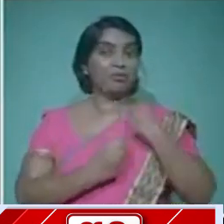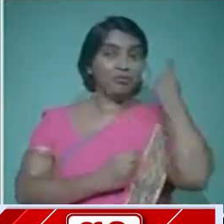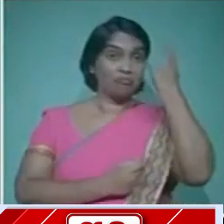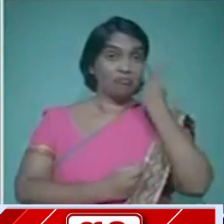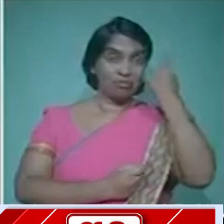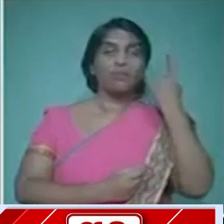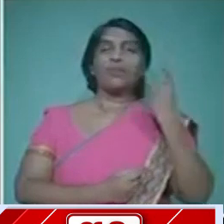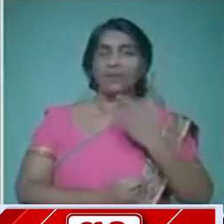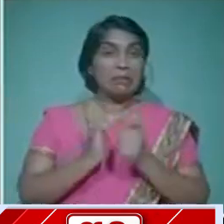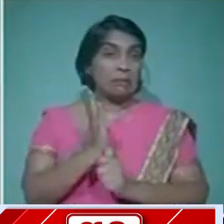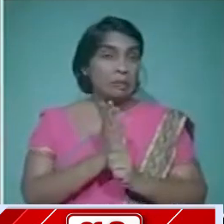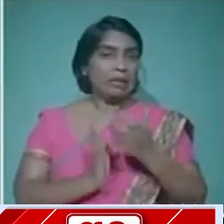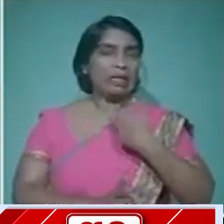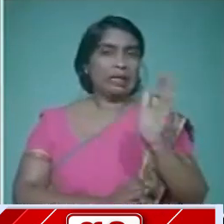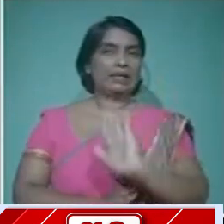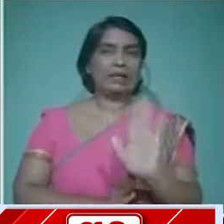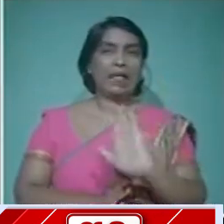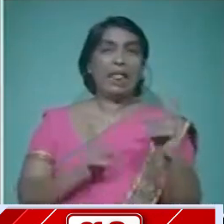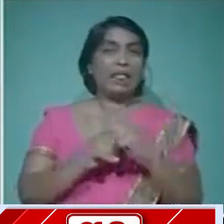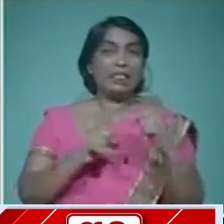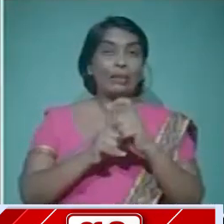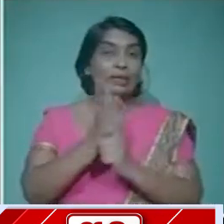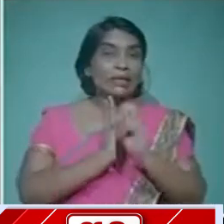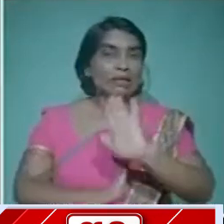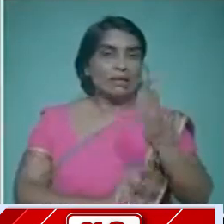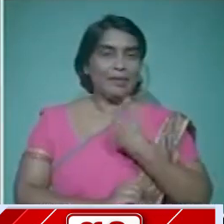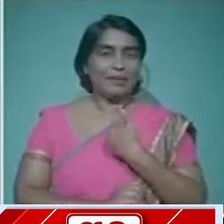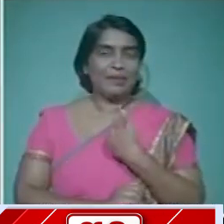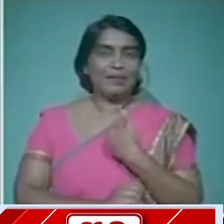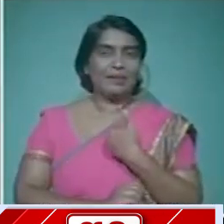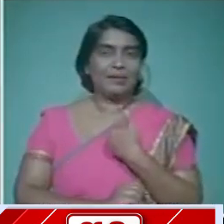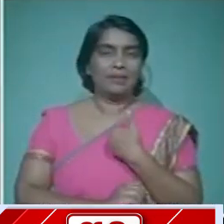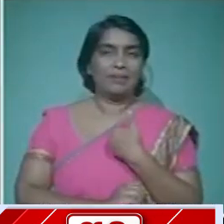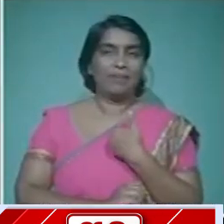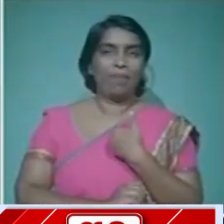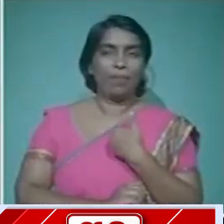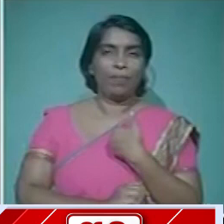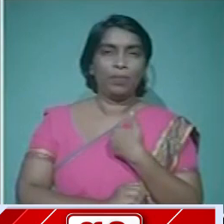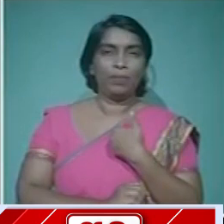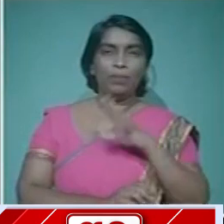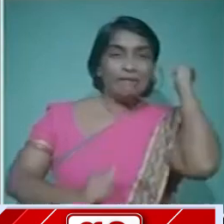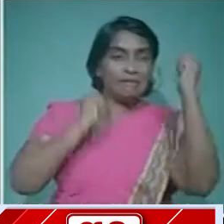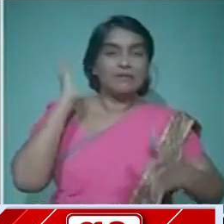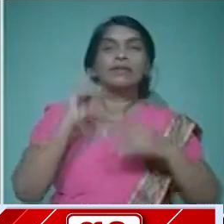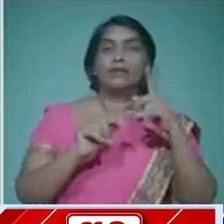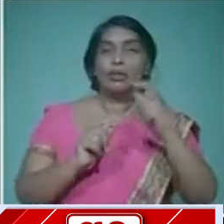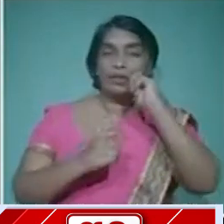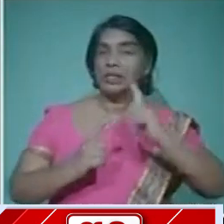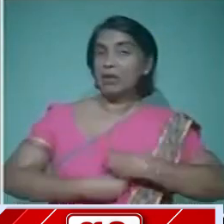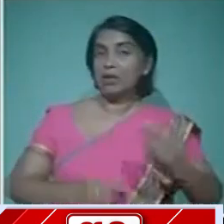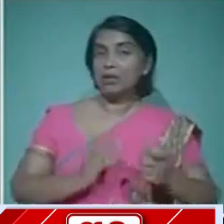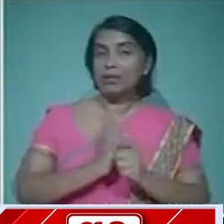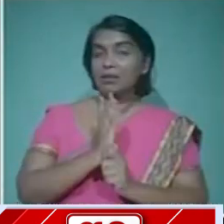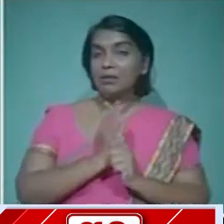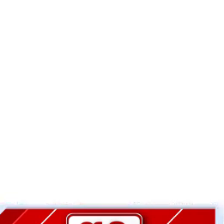ගැන. හැබැයි මම කියන්න කැමති දමුල්ලේ මැරදැන මුත්ත නෙවෙයි මම. දමුල්ලේ මේ මිනිස්සුන්ට හානි කරපු, මිනිසුන්ගේ ජන ජීවිත විනාශ